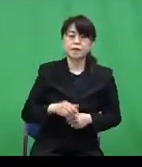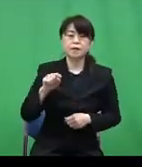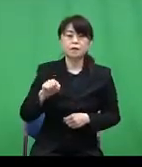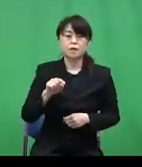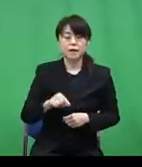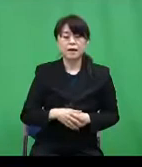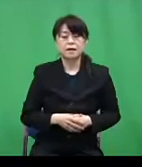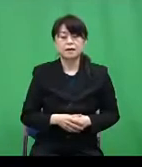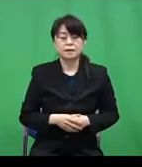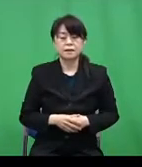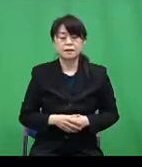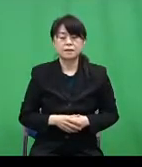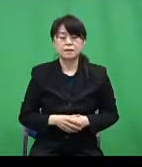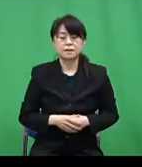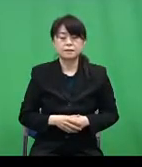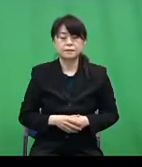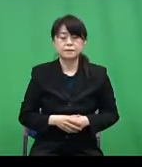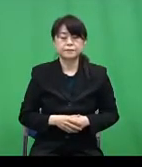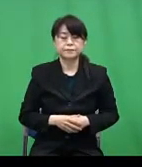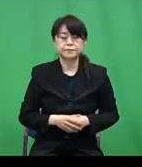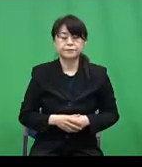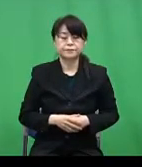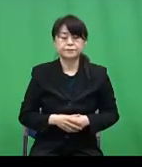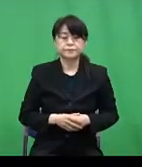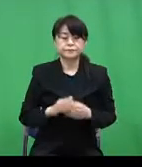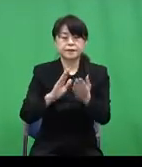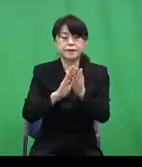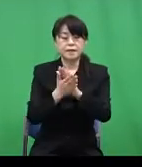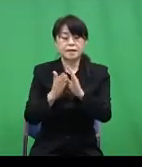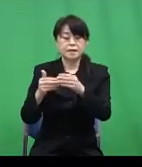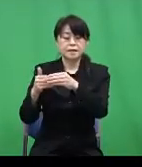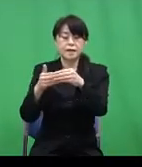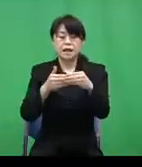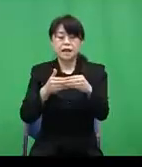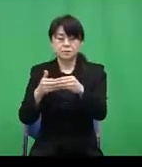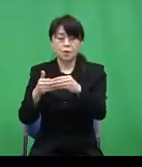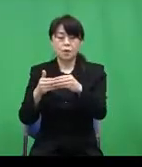どう言ったらいいんでしょうか。なんか大変県連の